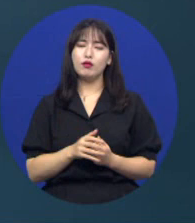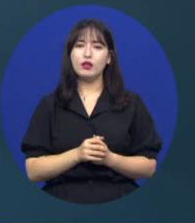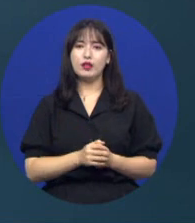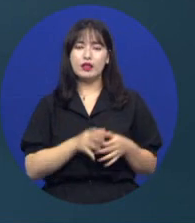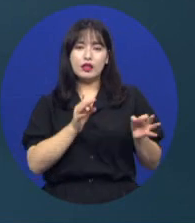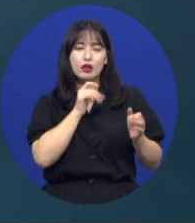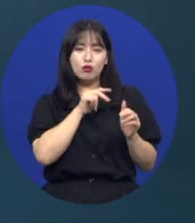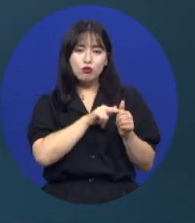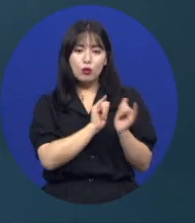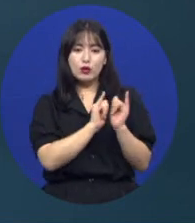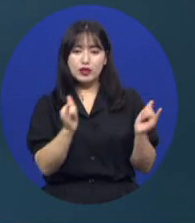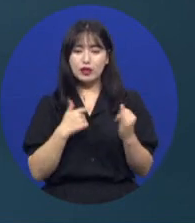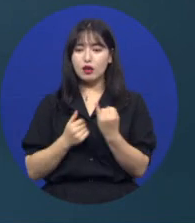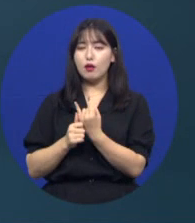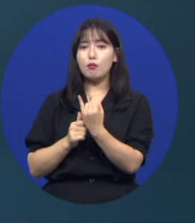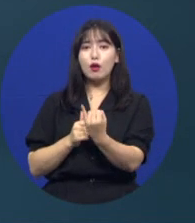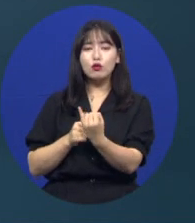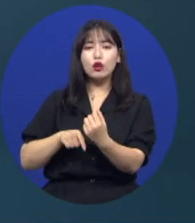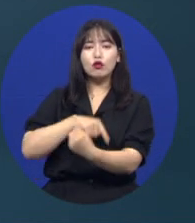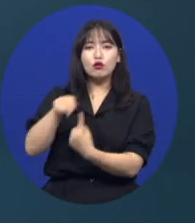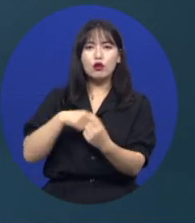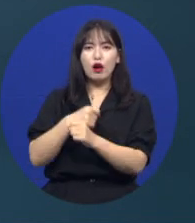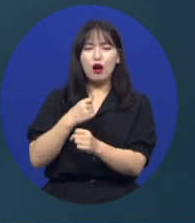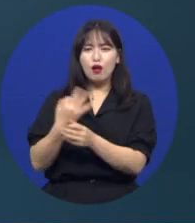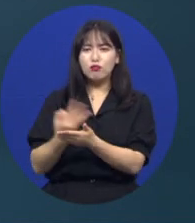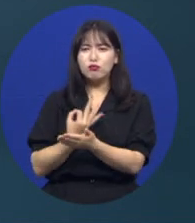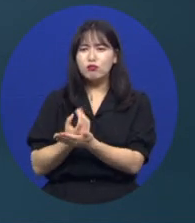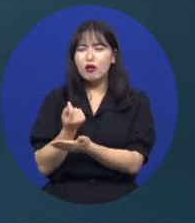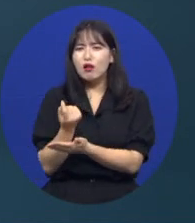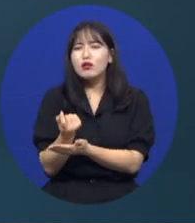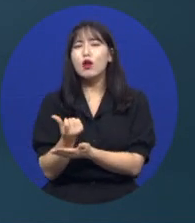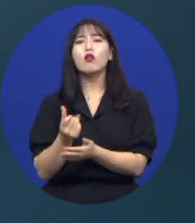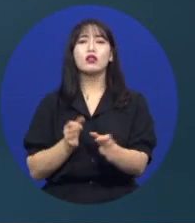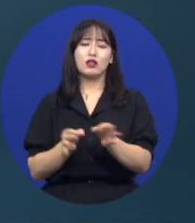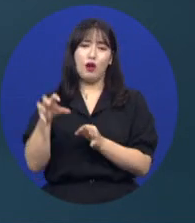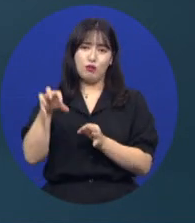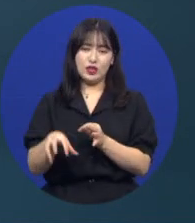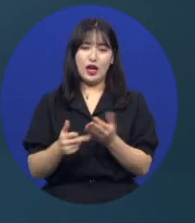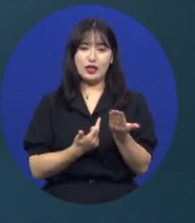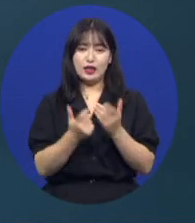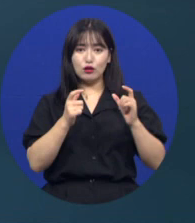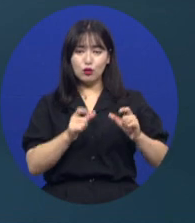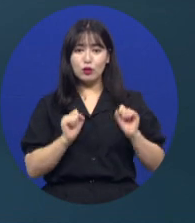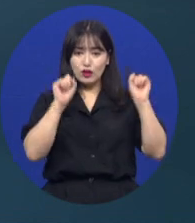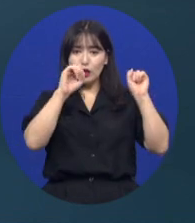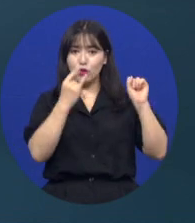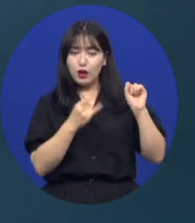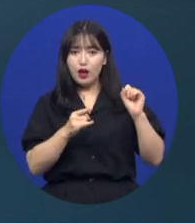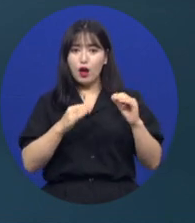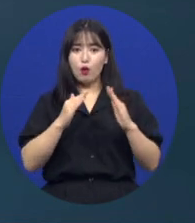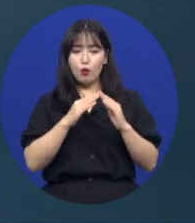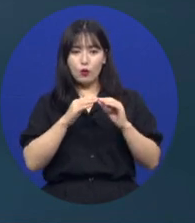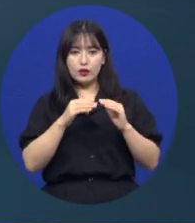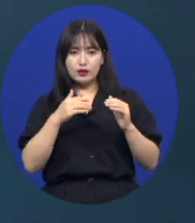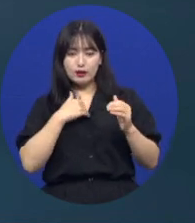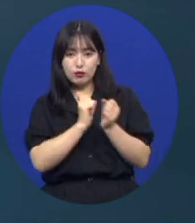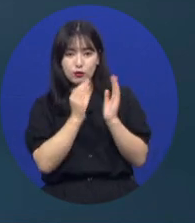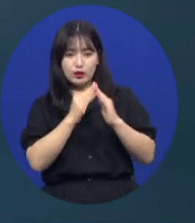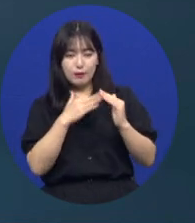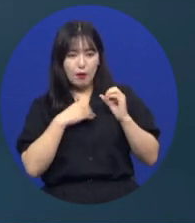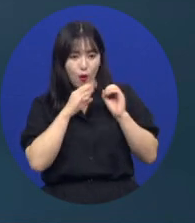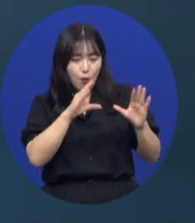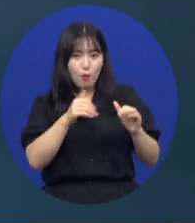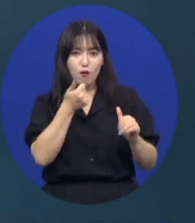배우자가 운영하는 꽃집 은 매출액 규모가 작은 영세한 사업장이 며 제주도 체육회 에 꽃집을 홍보하거나 소개해 준 적이